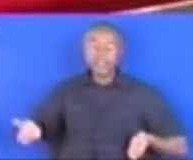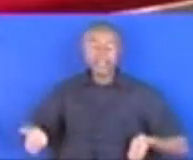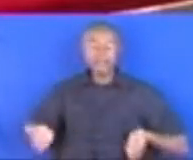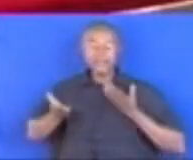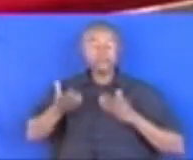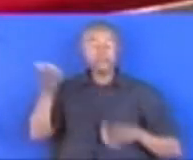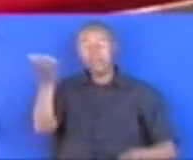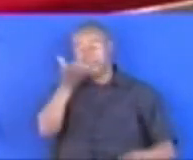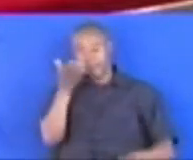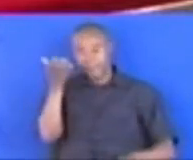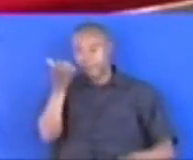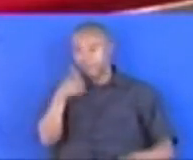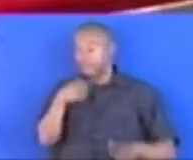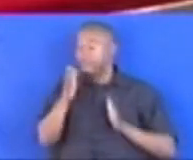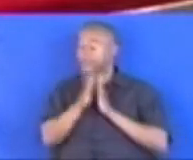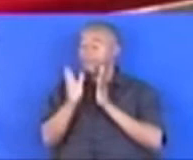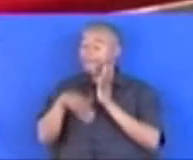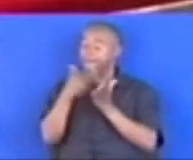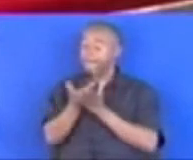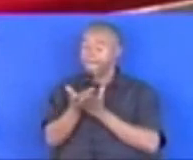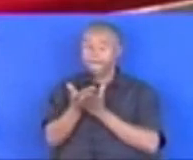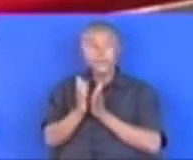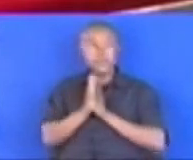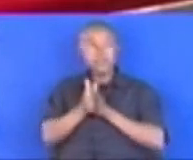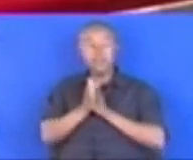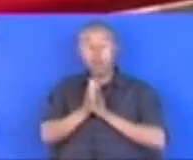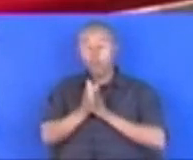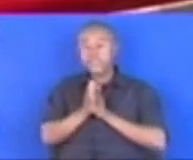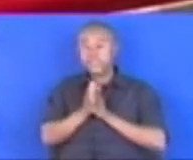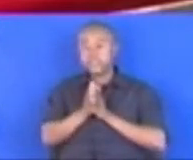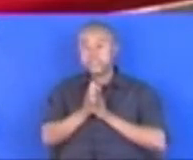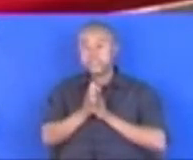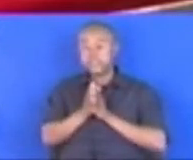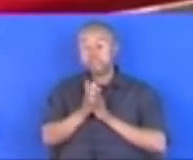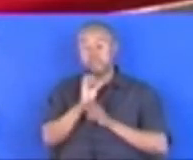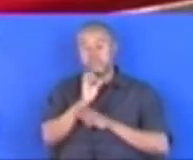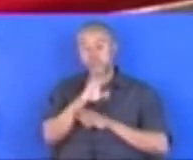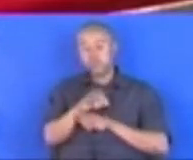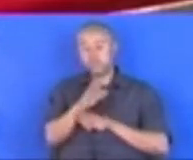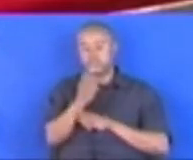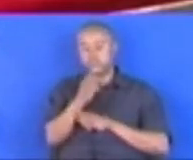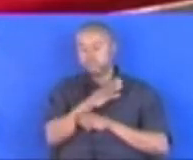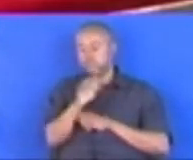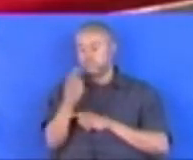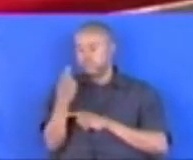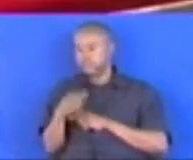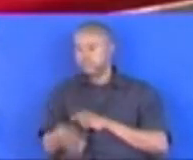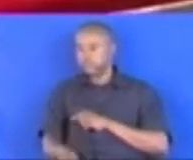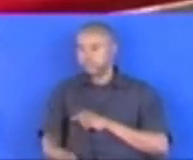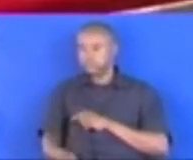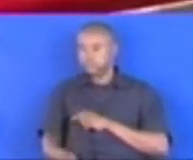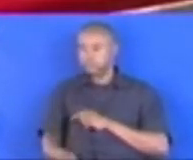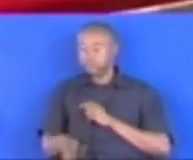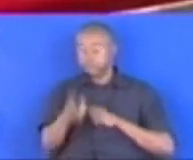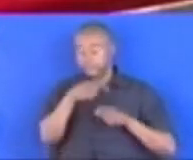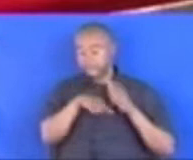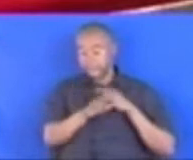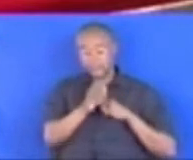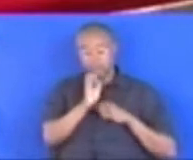fungu 53 naomba kuwasilisha maombi ya bajeti ya fedha kwa mwaka 2021-22 kama ifuatavyo. Katika